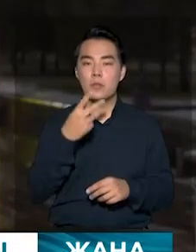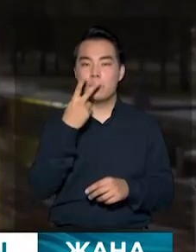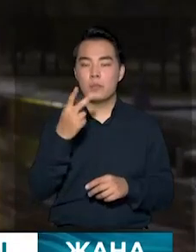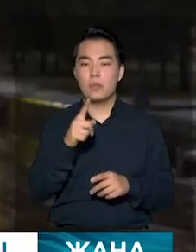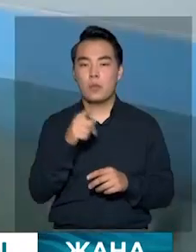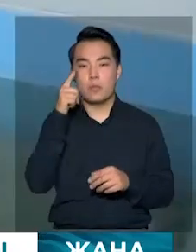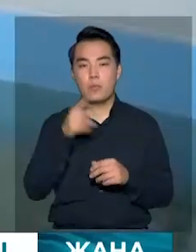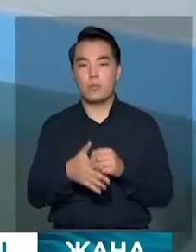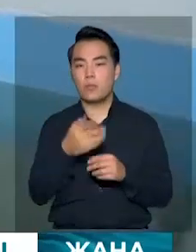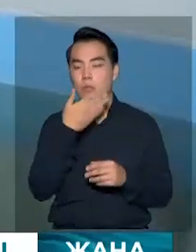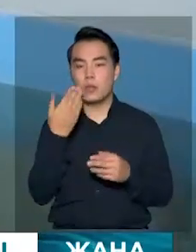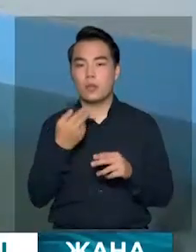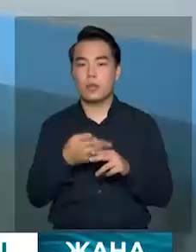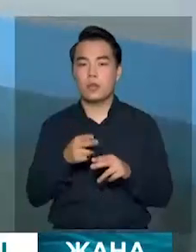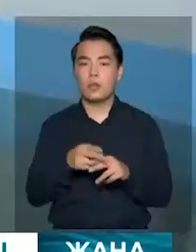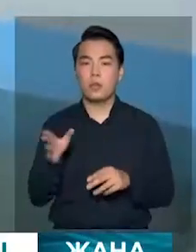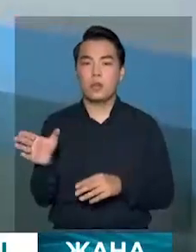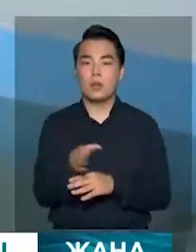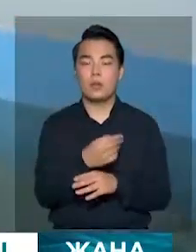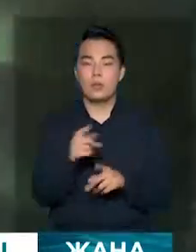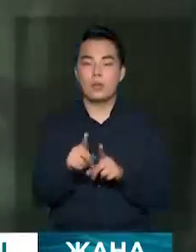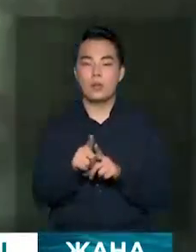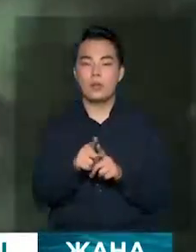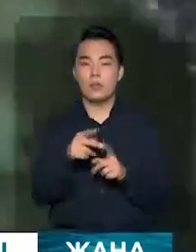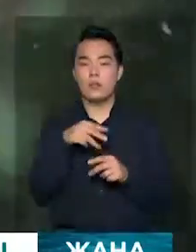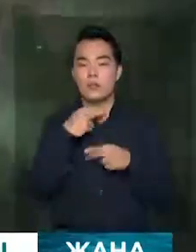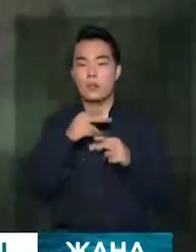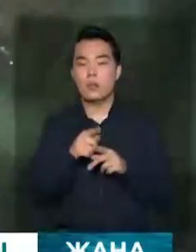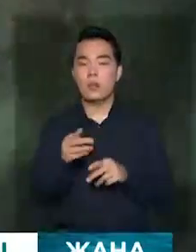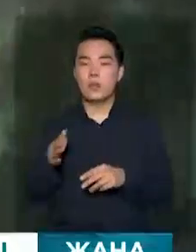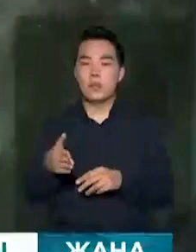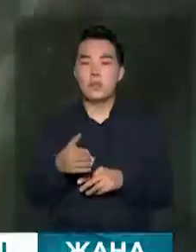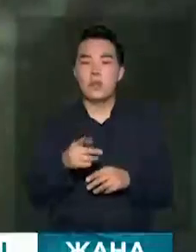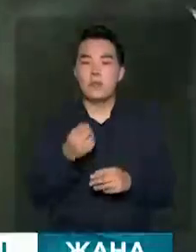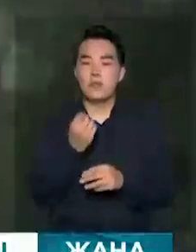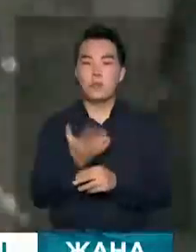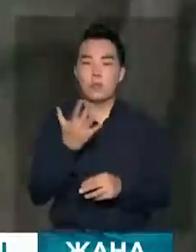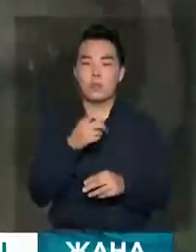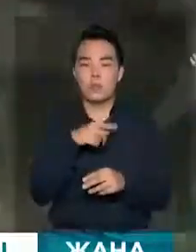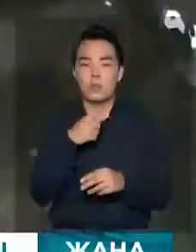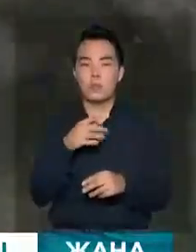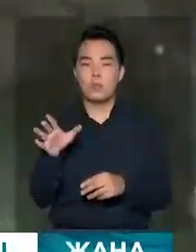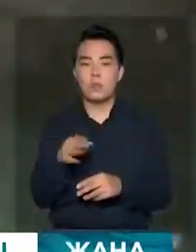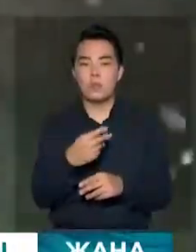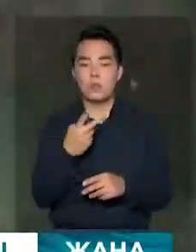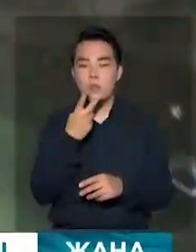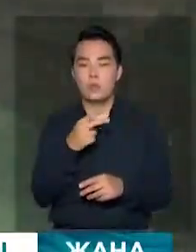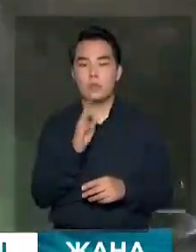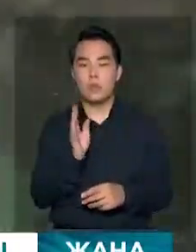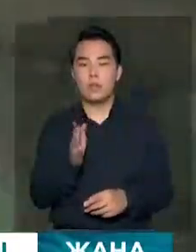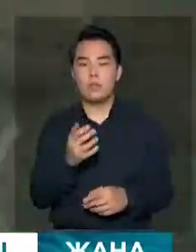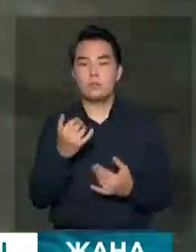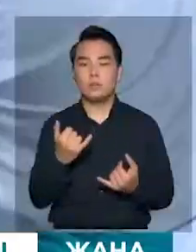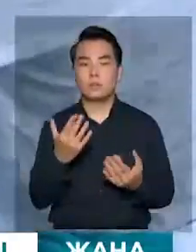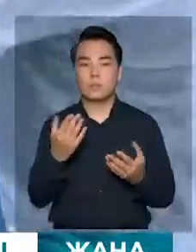Әсте олай емес. Мұнда мәселенің барлығы балықтың қымбат болуына кеп тіреліп тұрған сияқты, сонда ой келіп тұр. Хош,